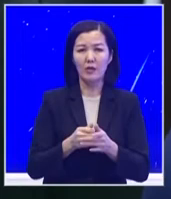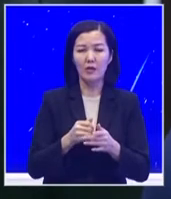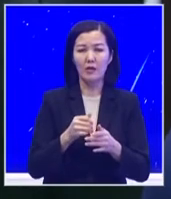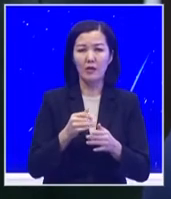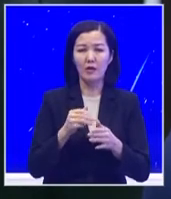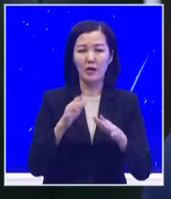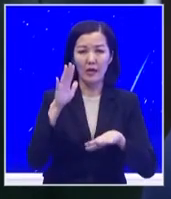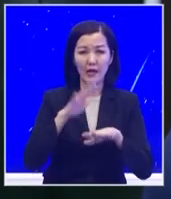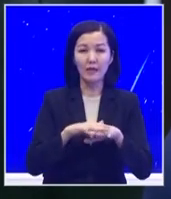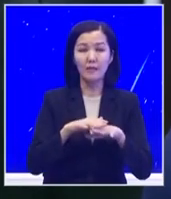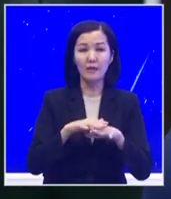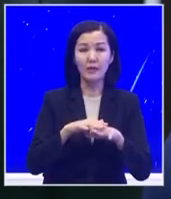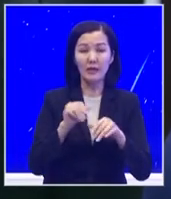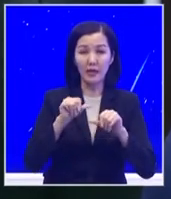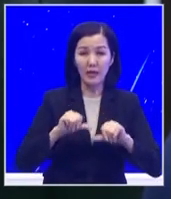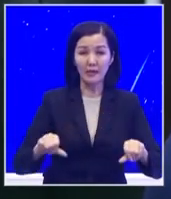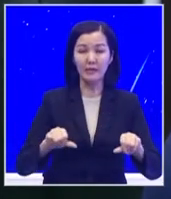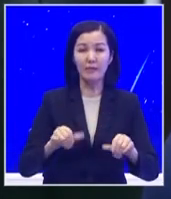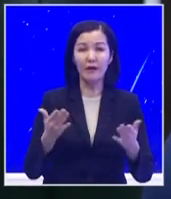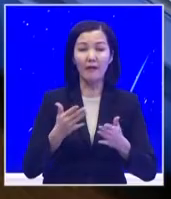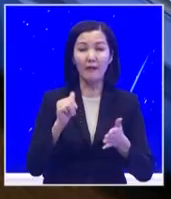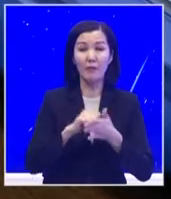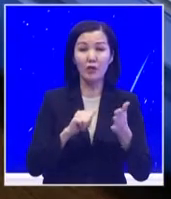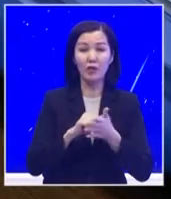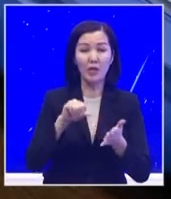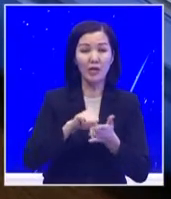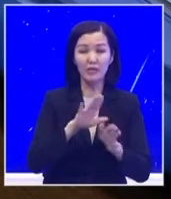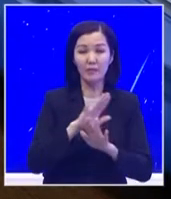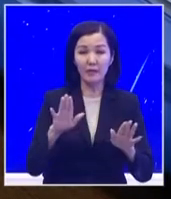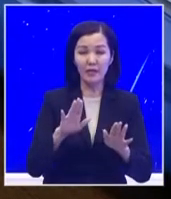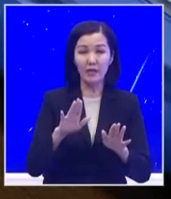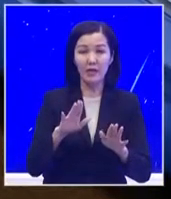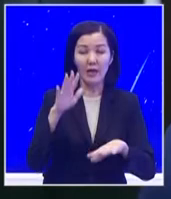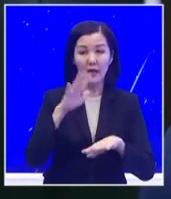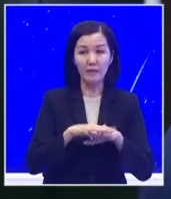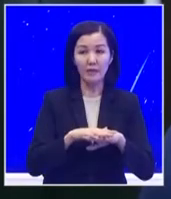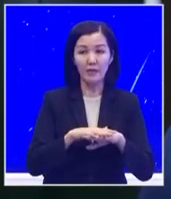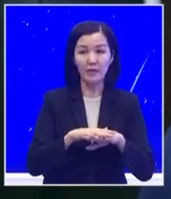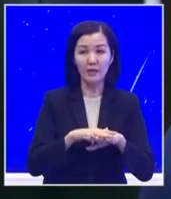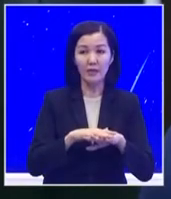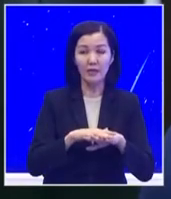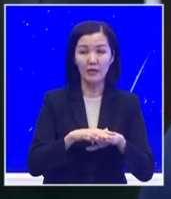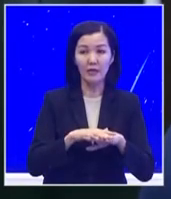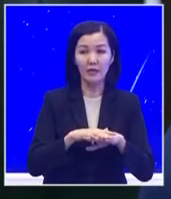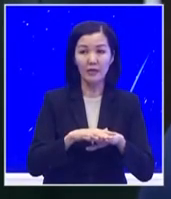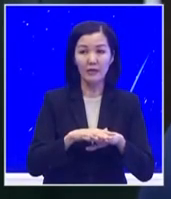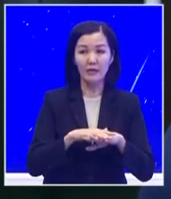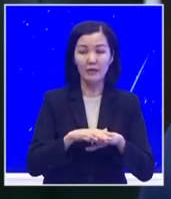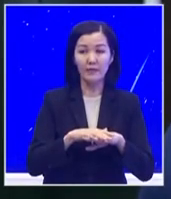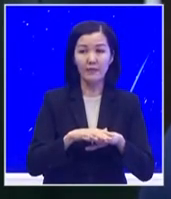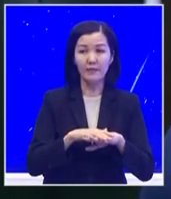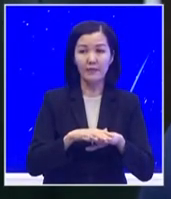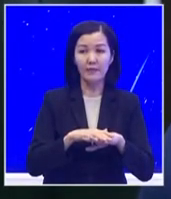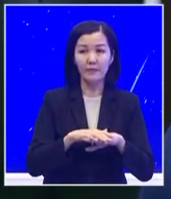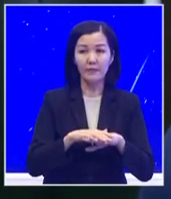қай әкімдер қатысты, қандай себептермен қатыспады. Қатыспаған әкімдерге, значит, жаңағы тәуелсіздік